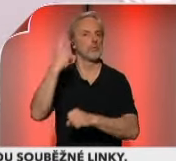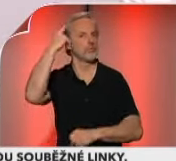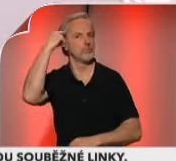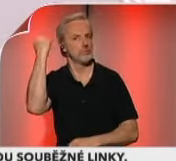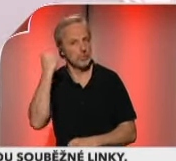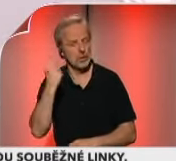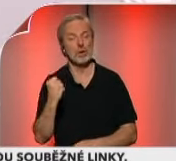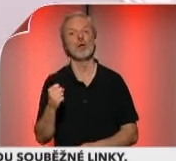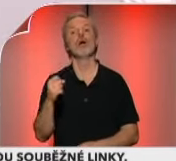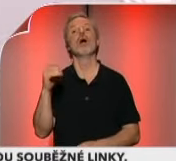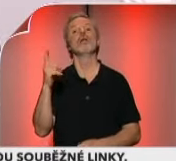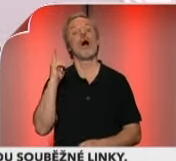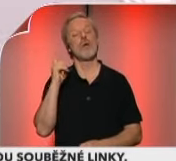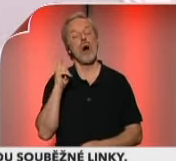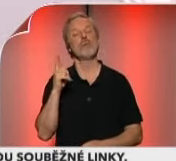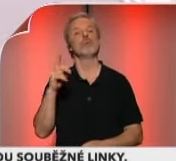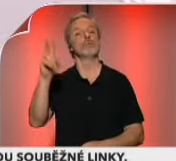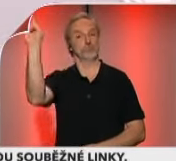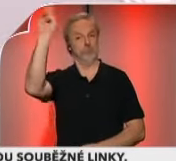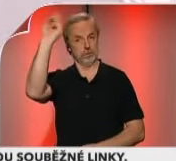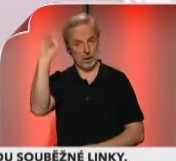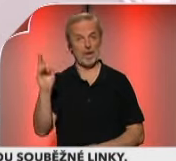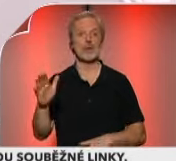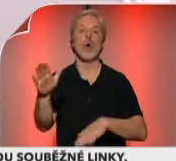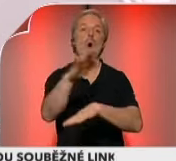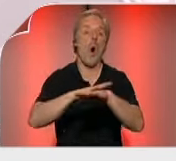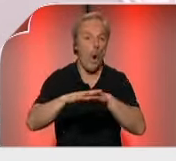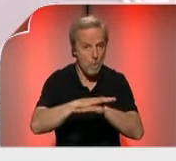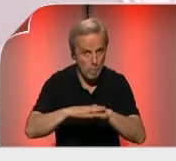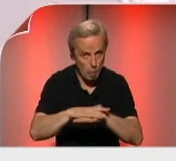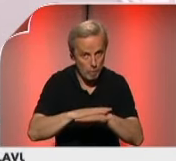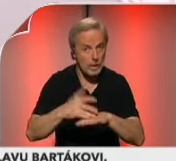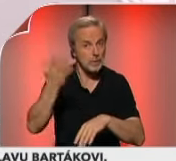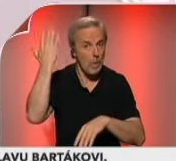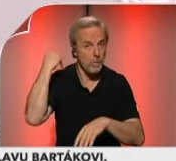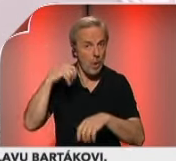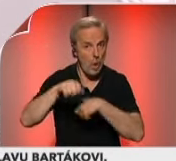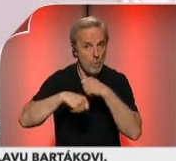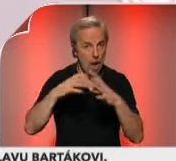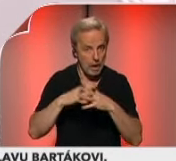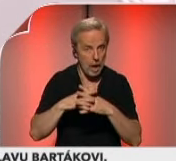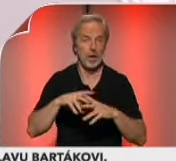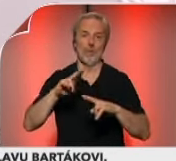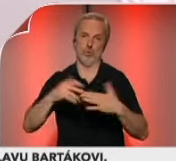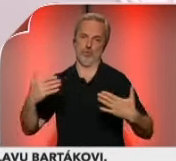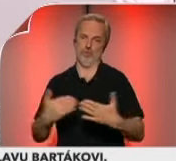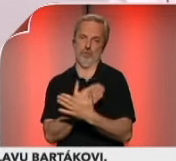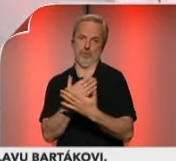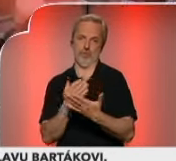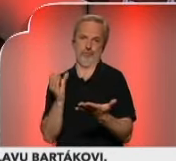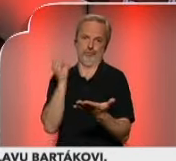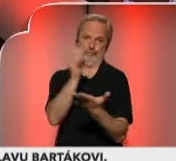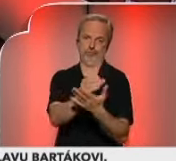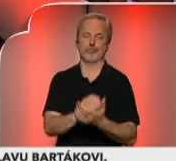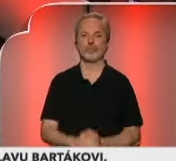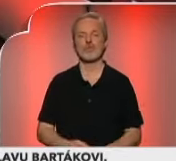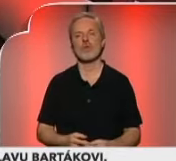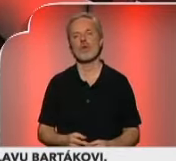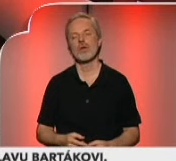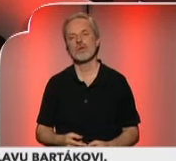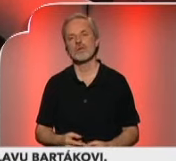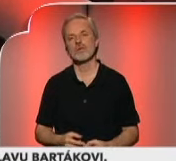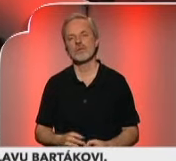pokorou s omluvou a s důvěrou povede Sociální demokracii v těch budoucích časech ambice naznačuje senátor stínový ministr